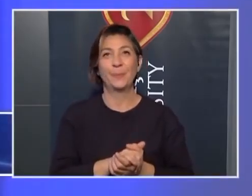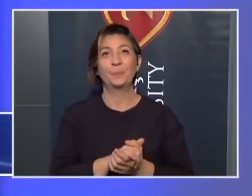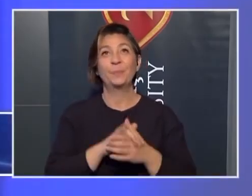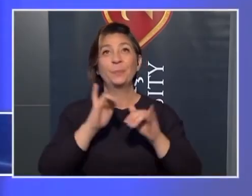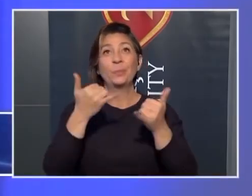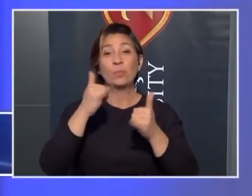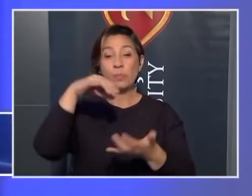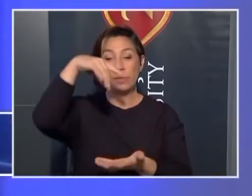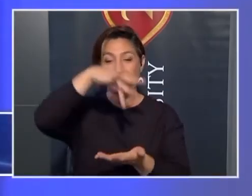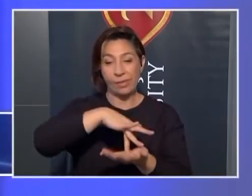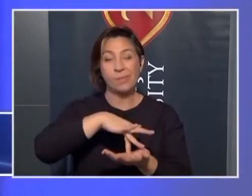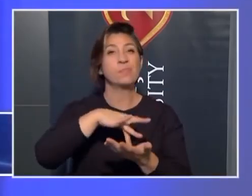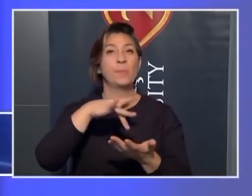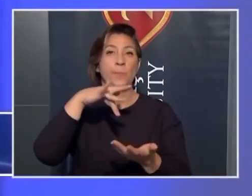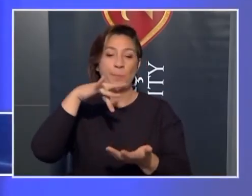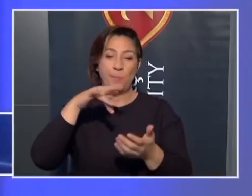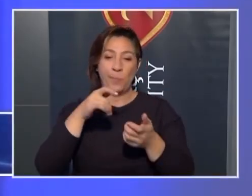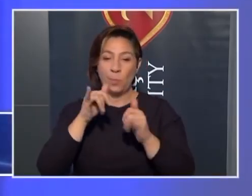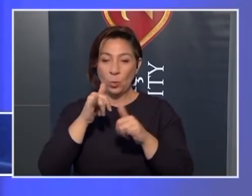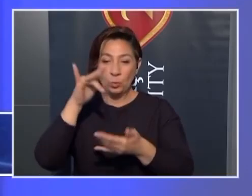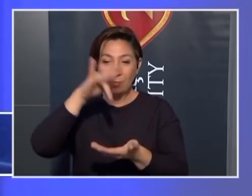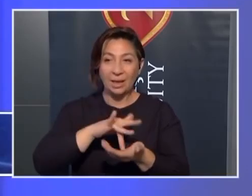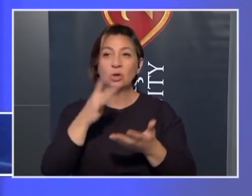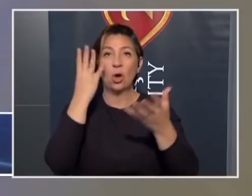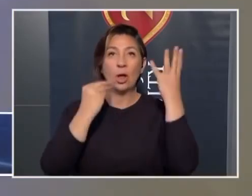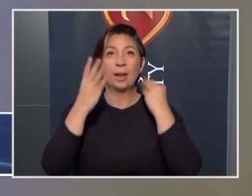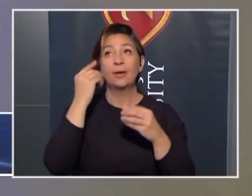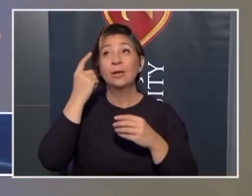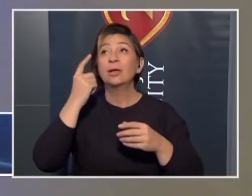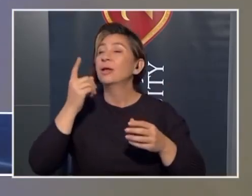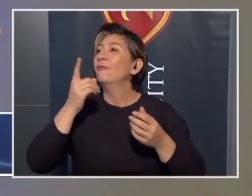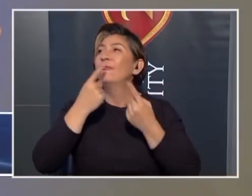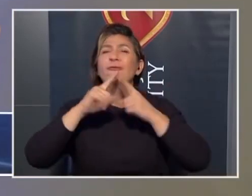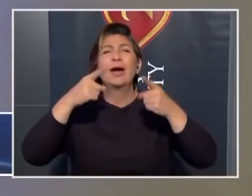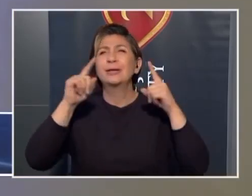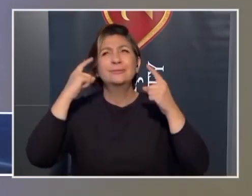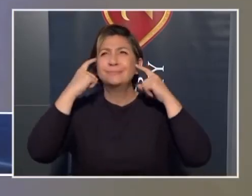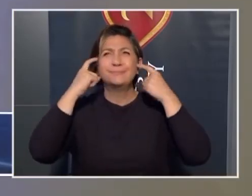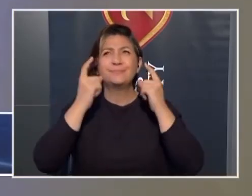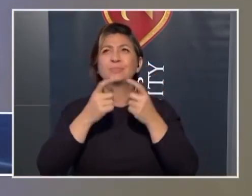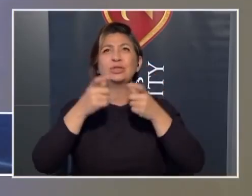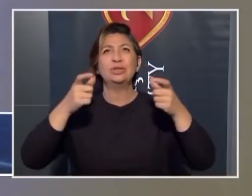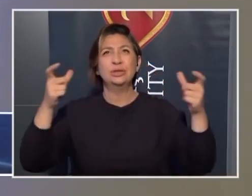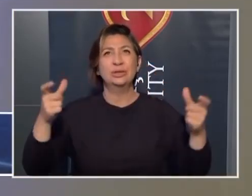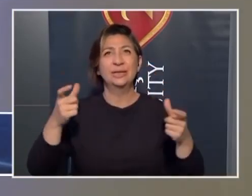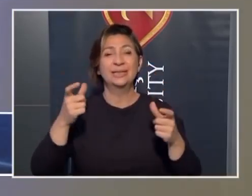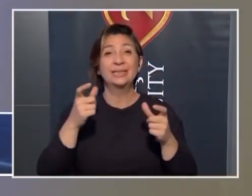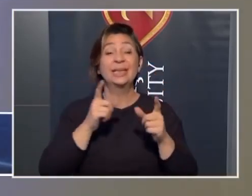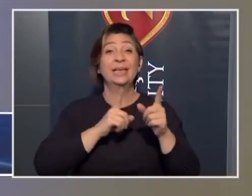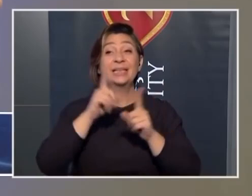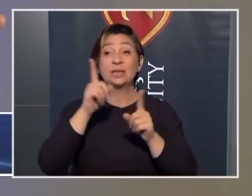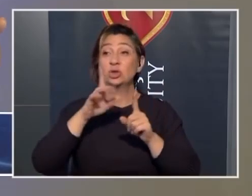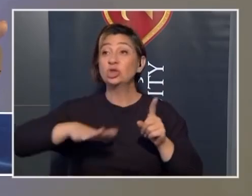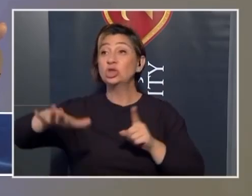Oyun merkezli yaşayan ve oyun merkezli öğrenen, fantezi dünyası gelişmiş, müthiş. Dijital olarak